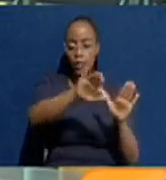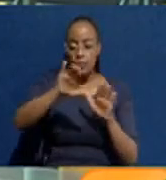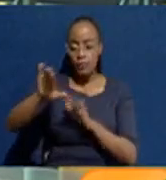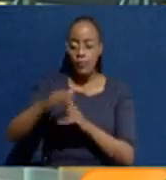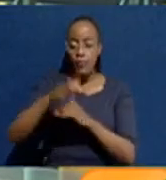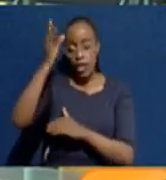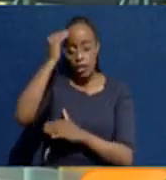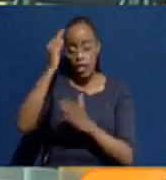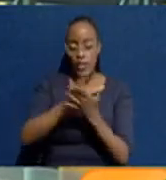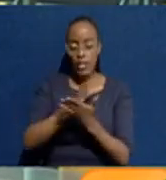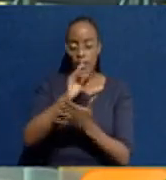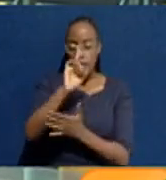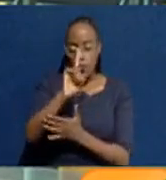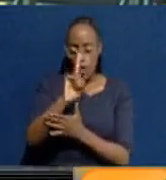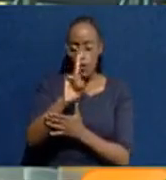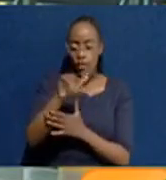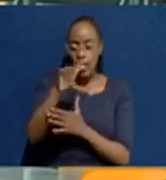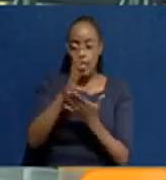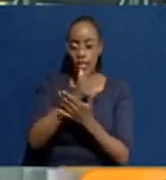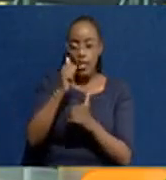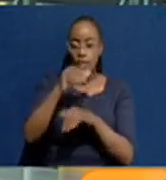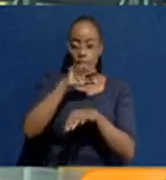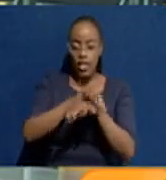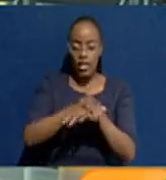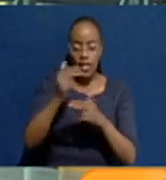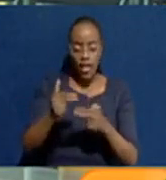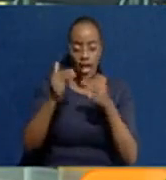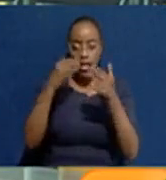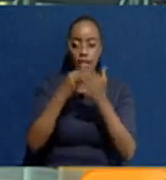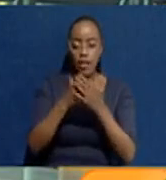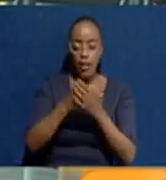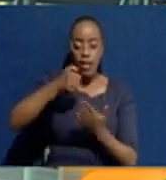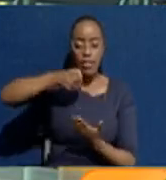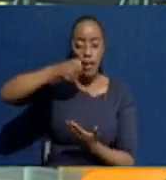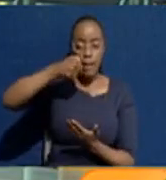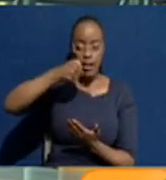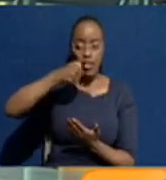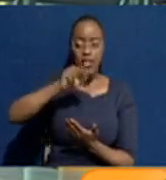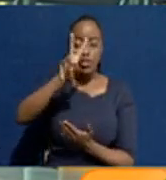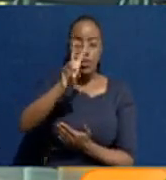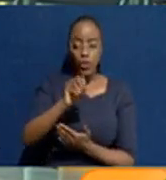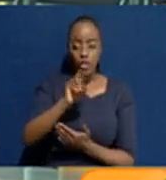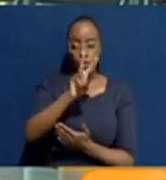Kwa sekta ya elimu ni miongoni mwa zile zilizopokea mgao wa juu zaidi katika bajeti ya mwaka